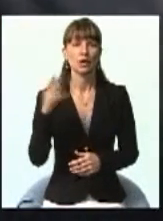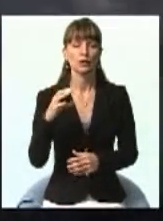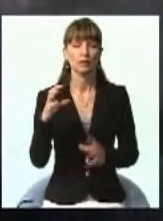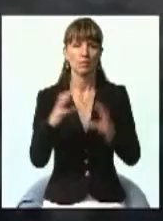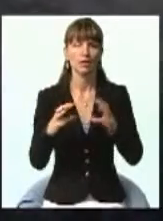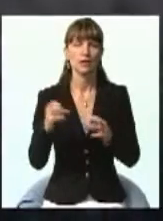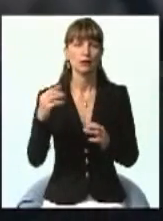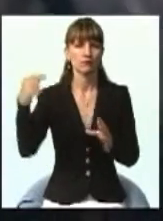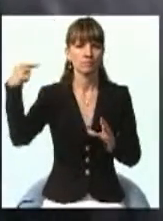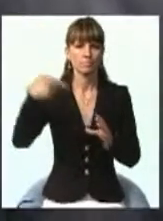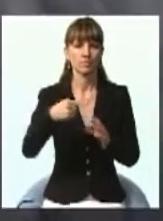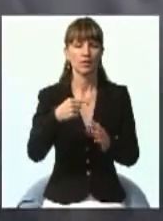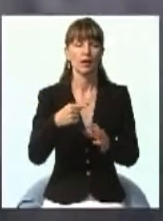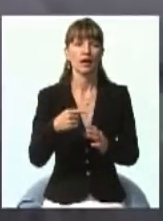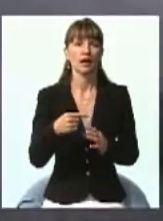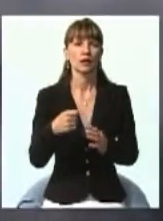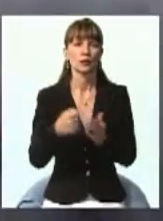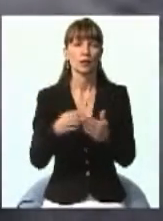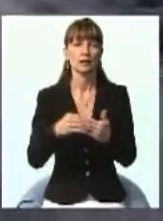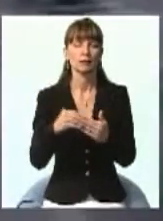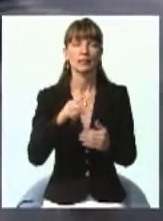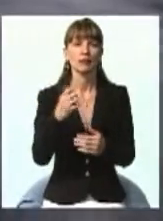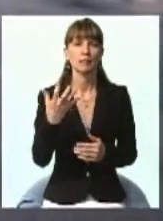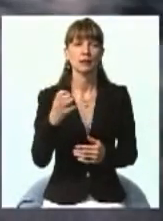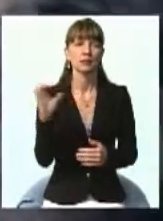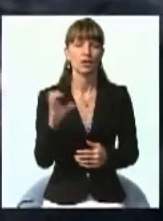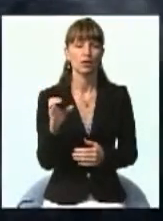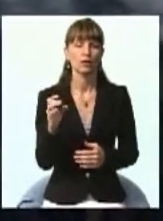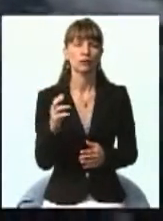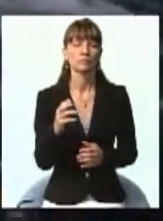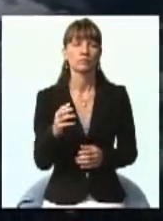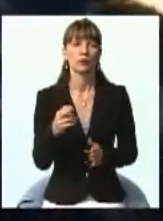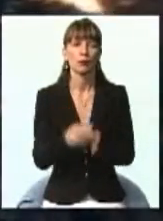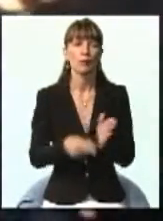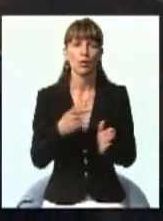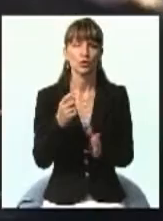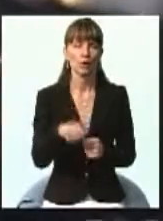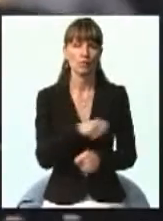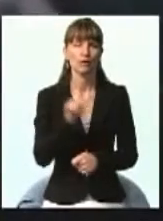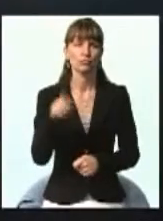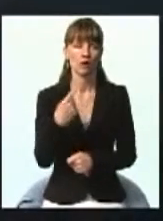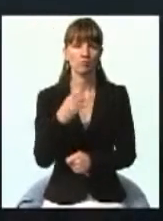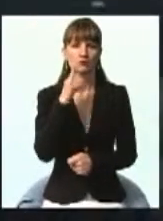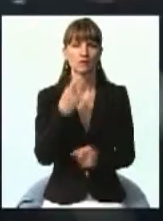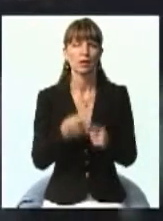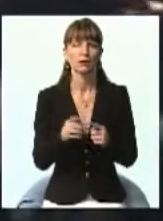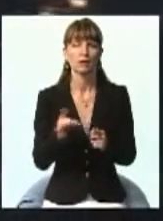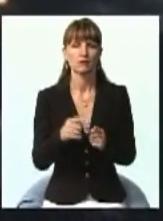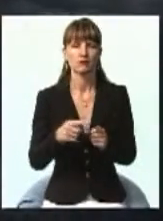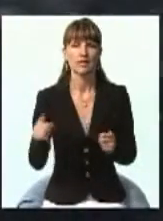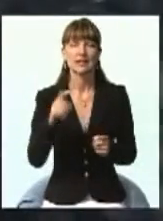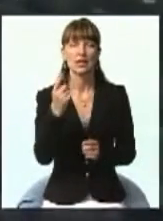Сонячний промінь досягає Землі за 500 секунд. Поїзд, який має швидкість 100 км на годину, подолав би цю відстань